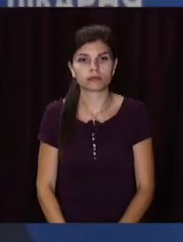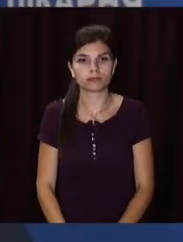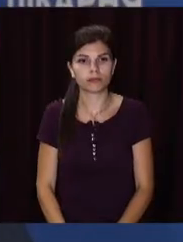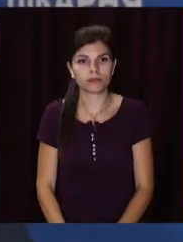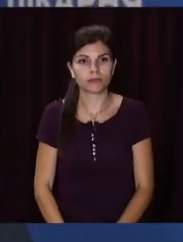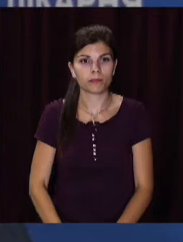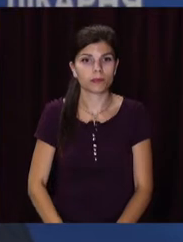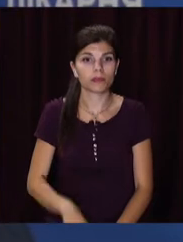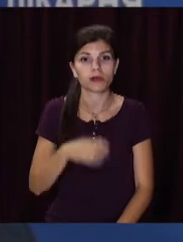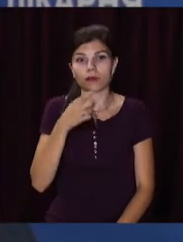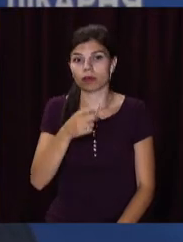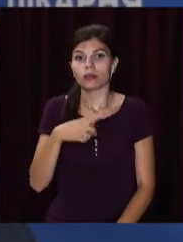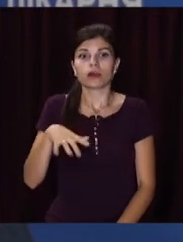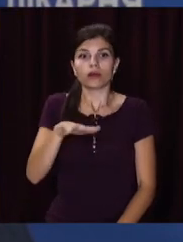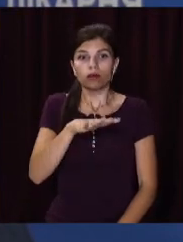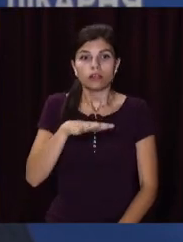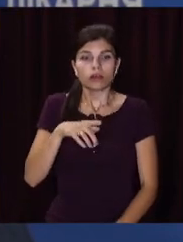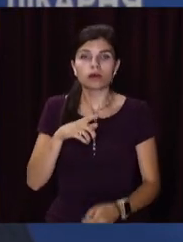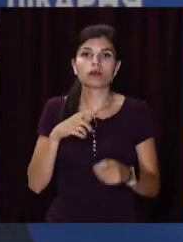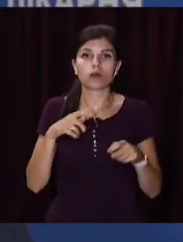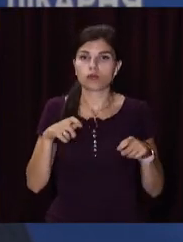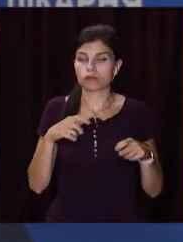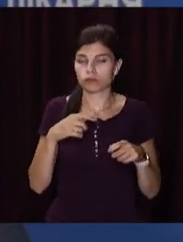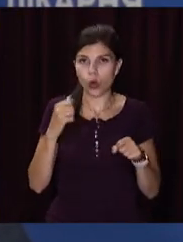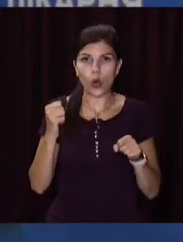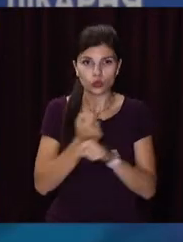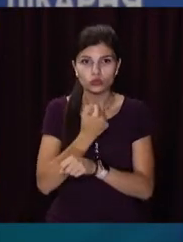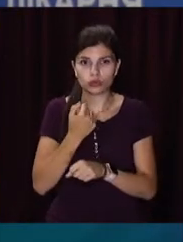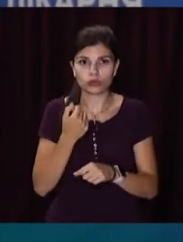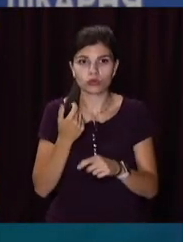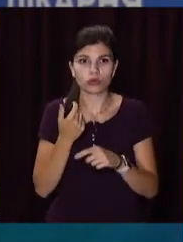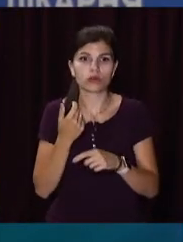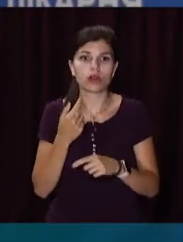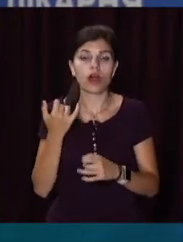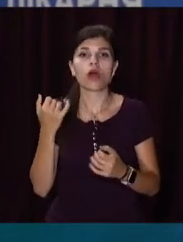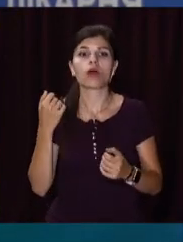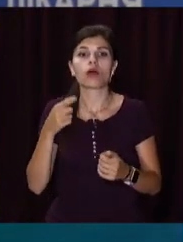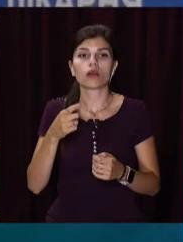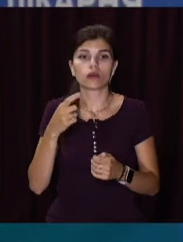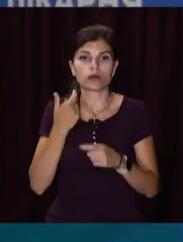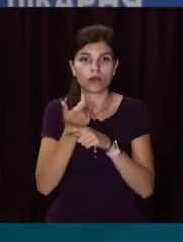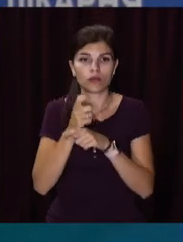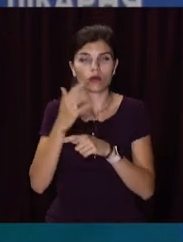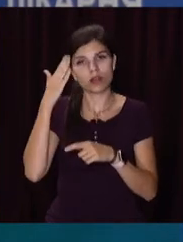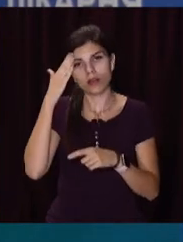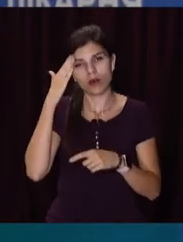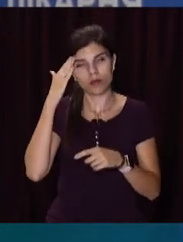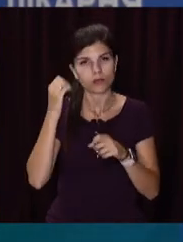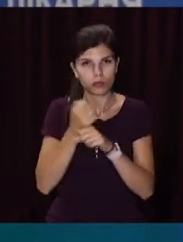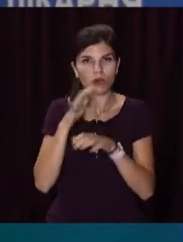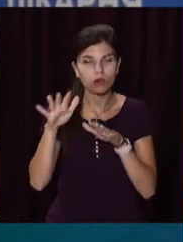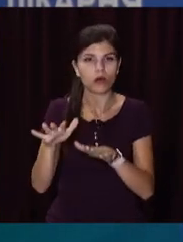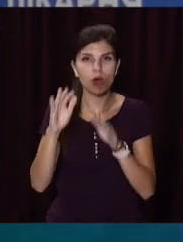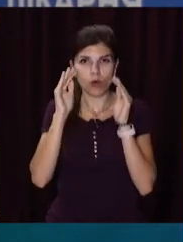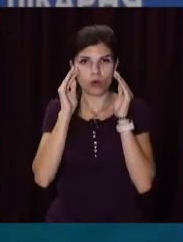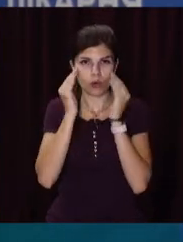Молодий чоловік 30 років з ушкодженням, на жаль, незворотнім ушкодженням головного мозку, знаходиться в атонічній комі.